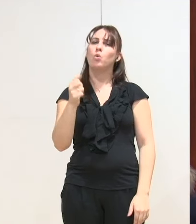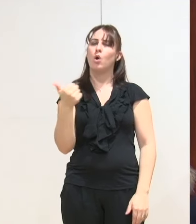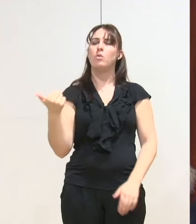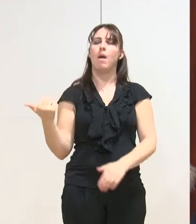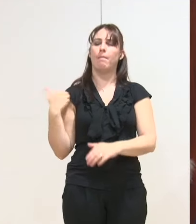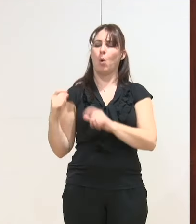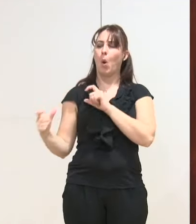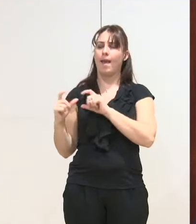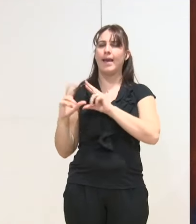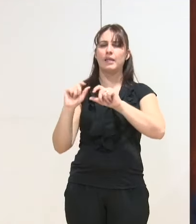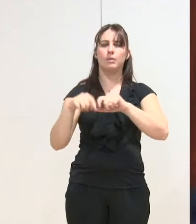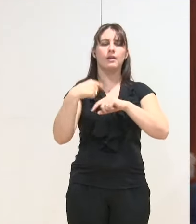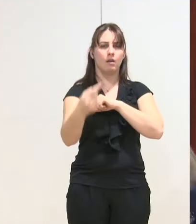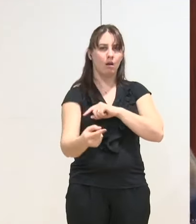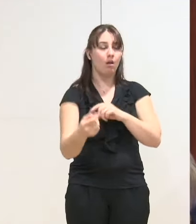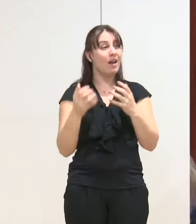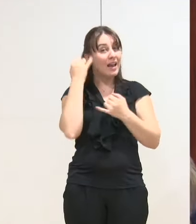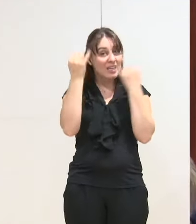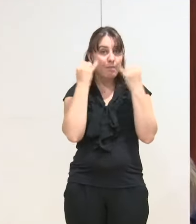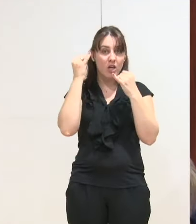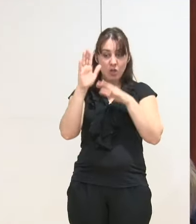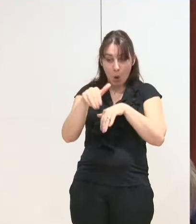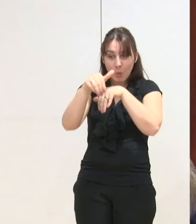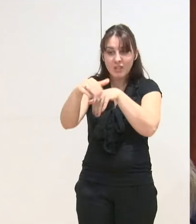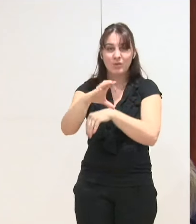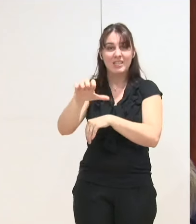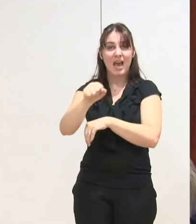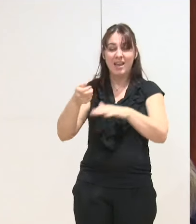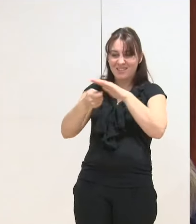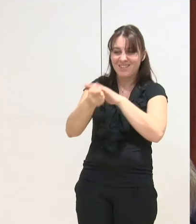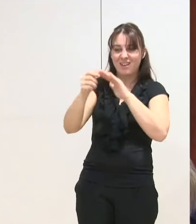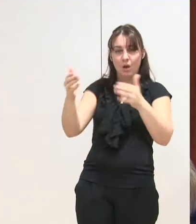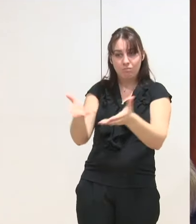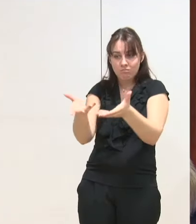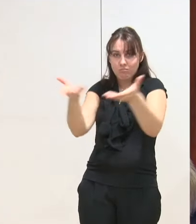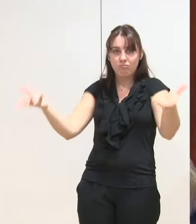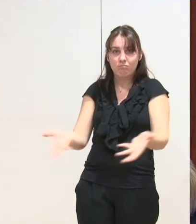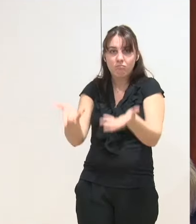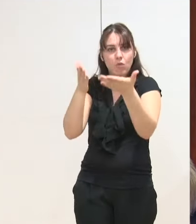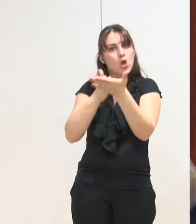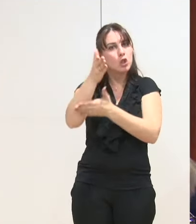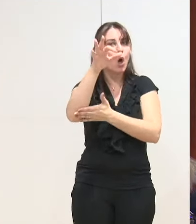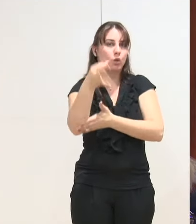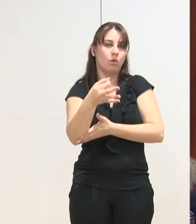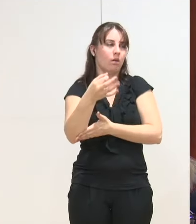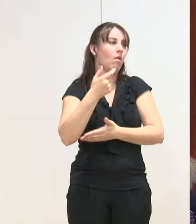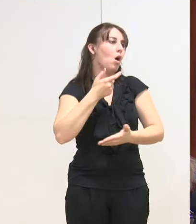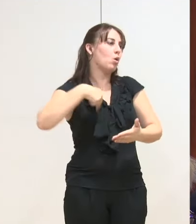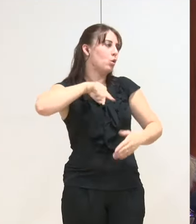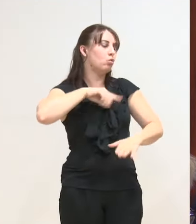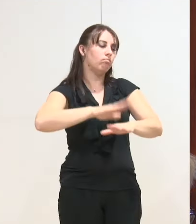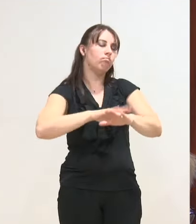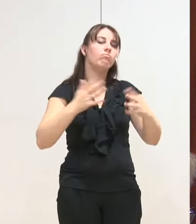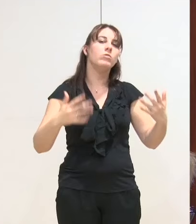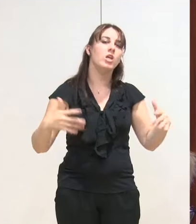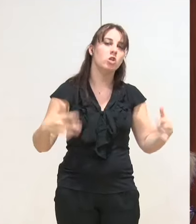politique de solidarité en continuant l'effort fait en direction du CCS cela aurait eu du sens et nous vous l'avons déjà dit ce qui est